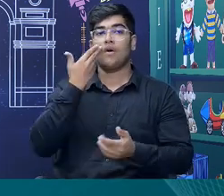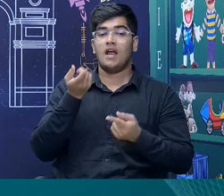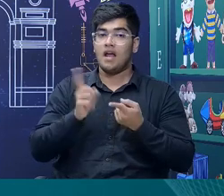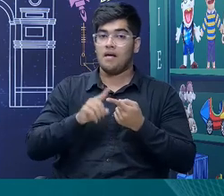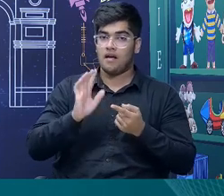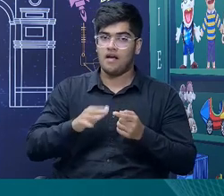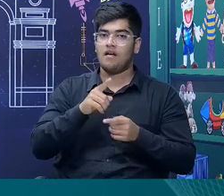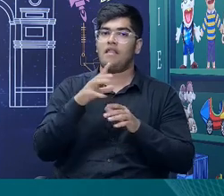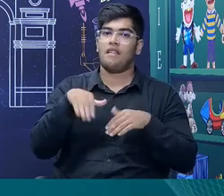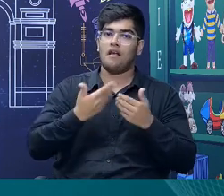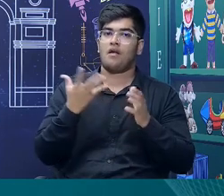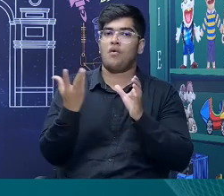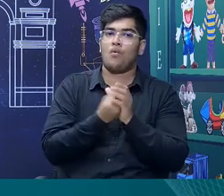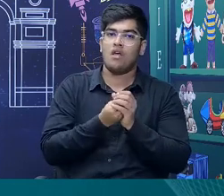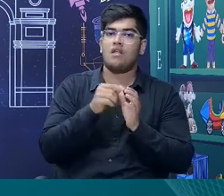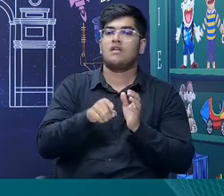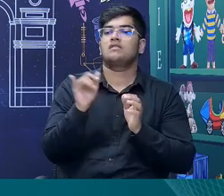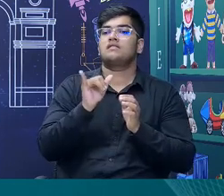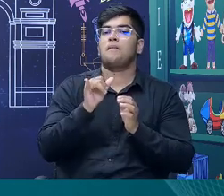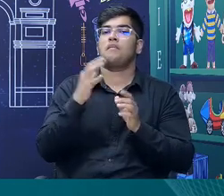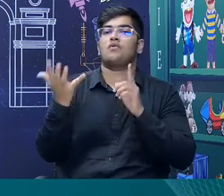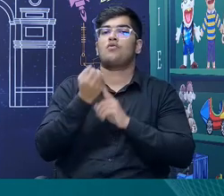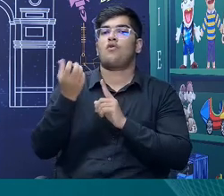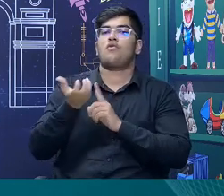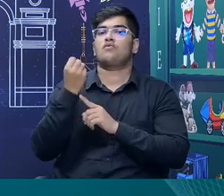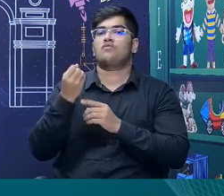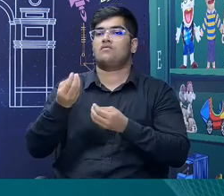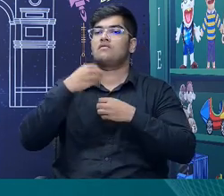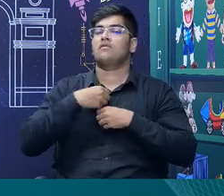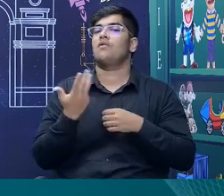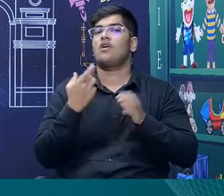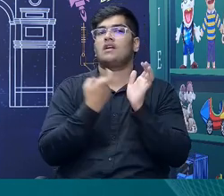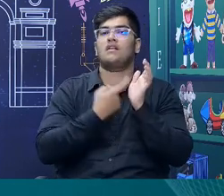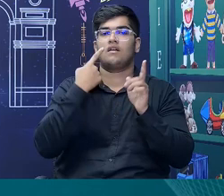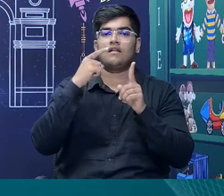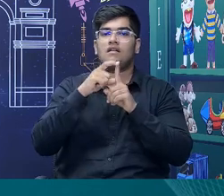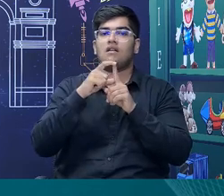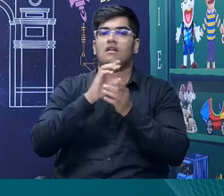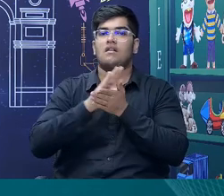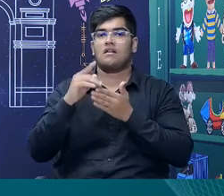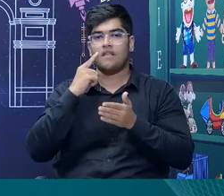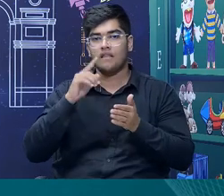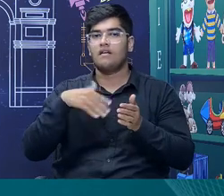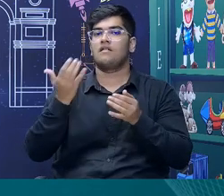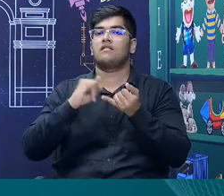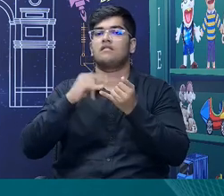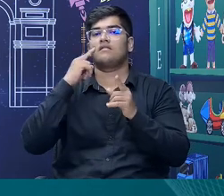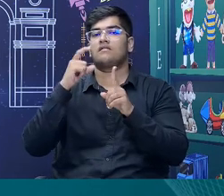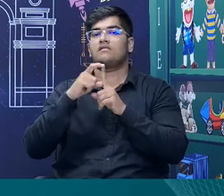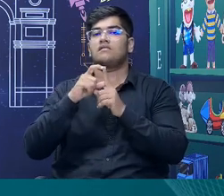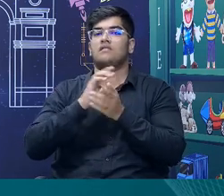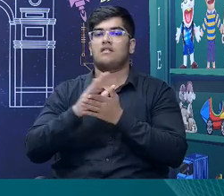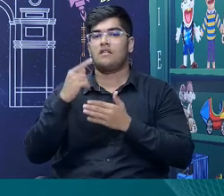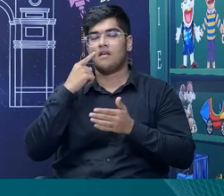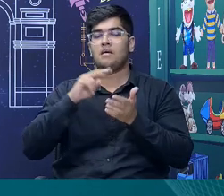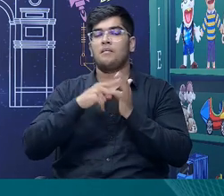साथ में ये अकांप्लिशमेंट्स मिलती है तो वृद्धि और सिद्धि जो है वह अकांप्लिशमेंट्स है की हमें